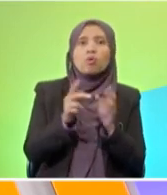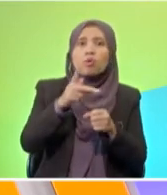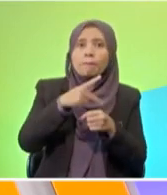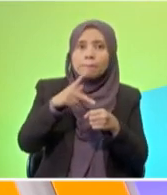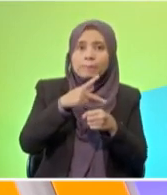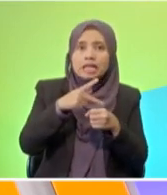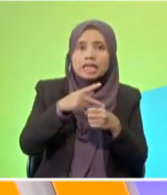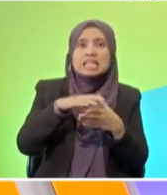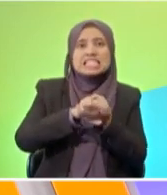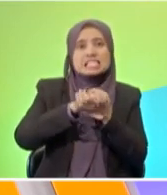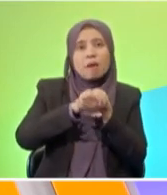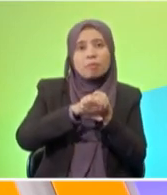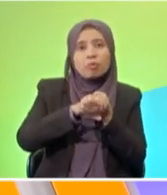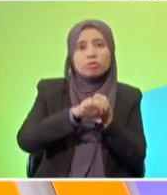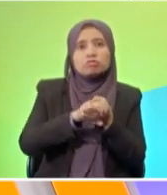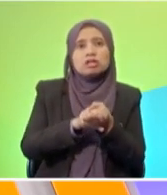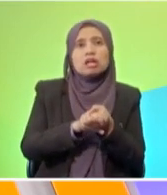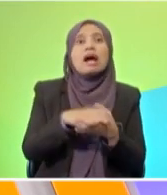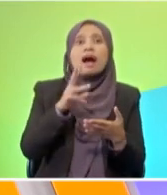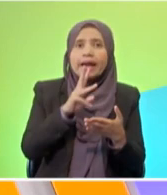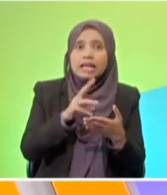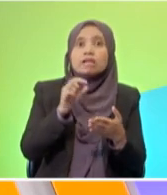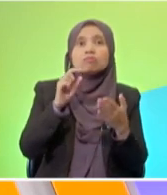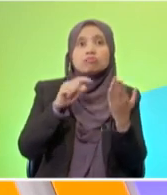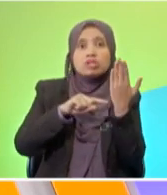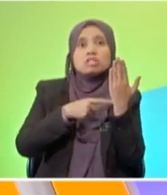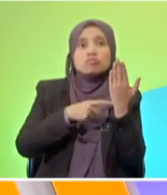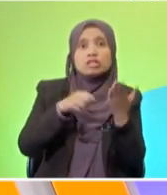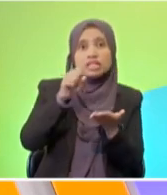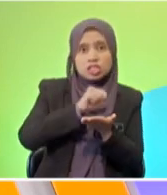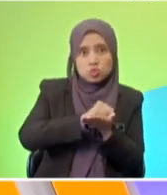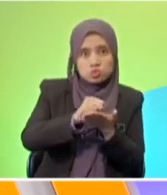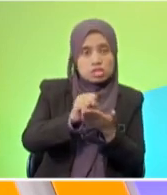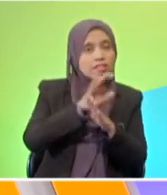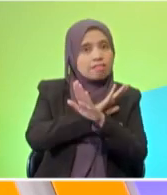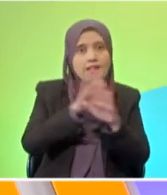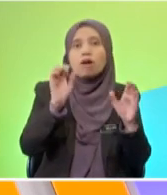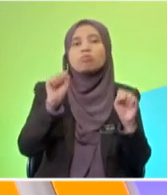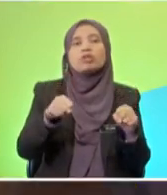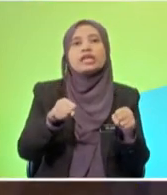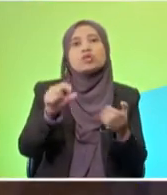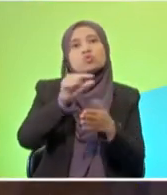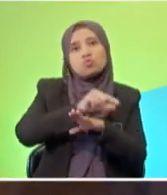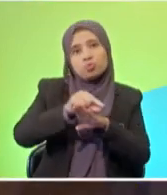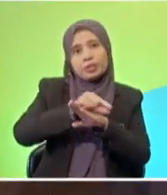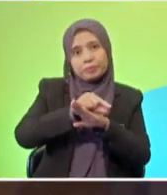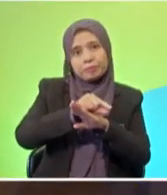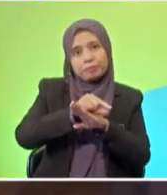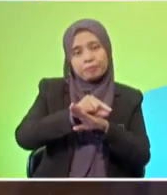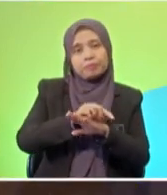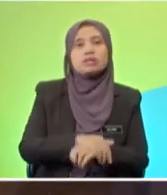Oke Walaupun dia air yang suci tetapi dia tidak menyucikan Oke